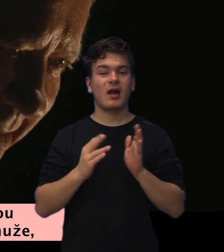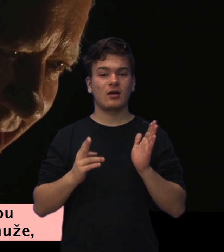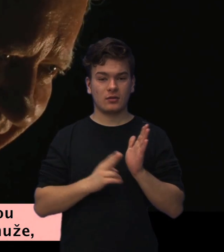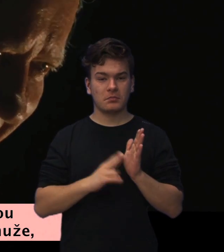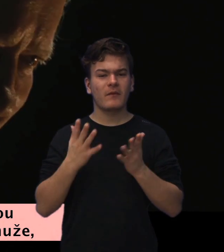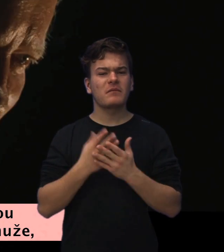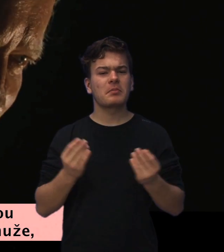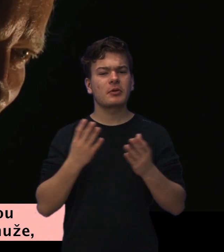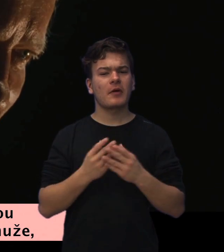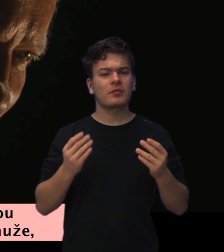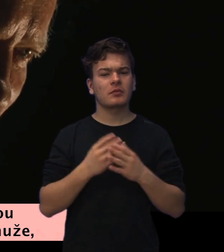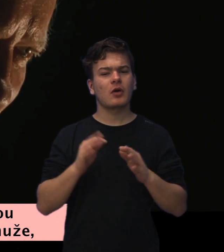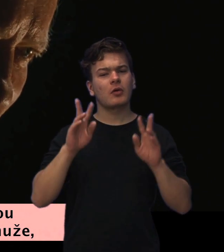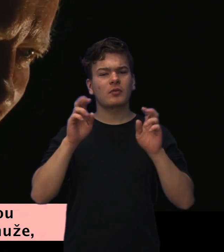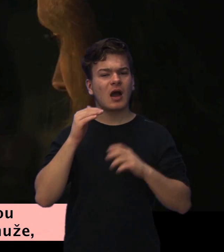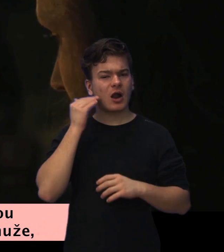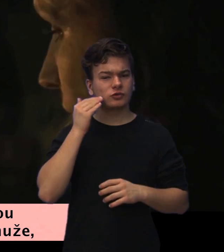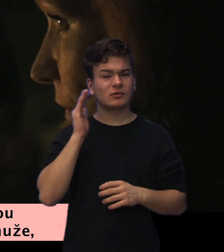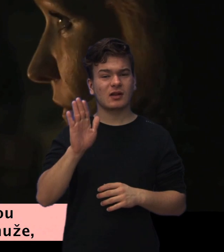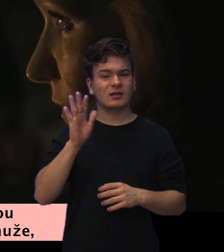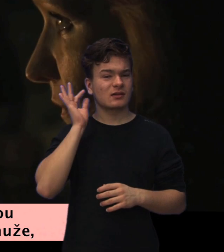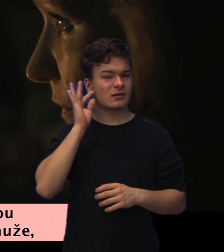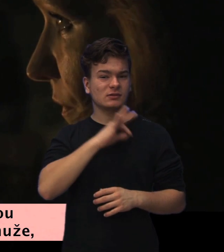Jsme rádi Če vás tady máme